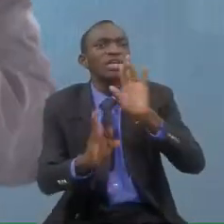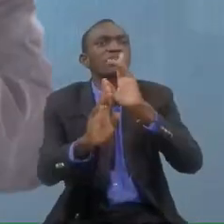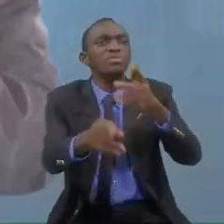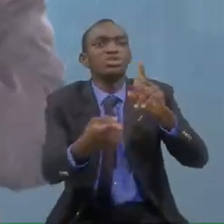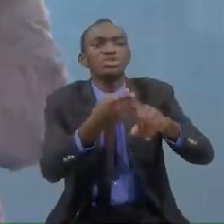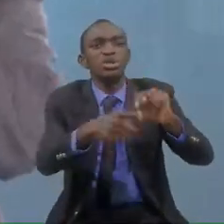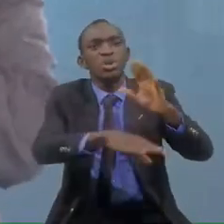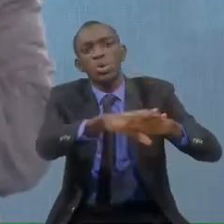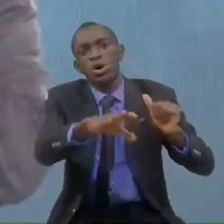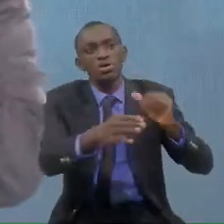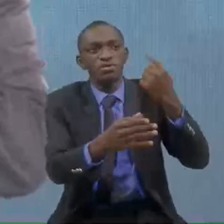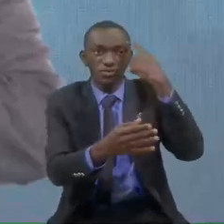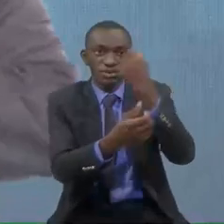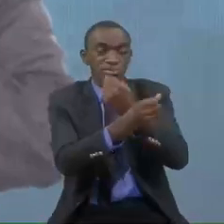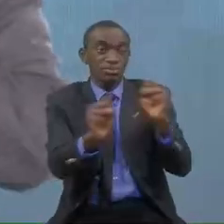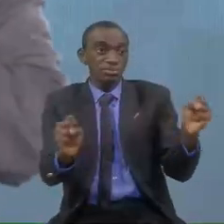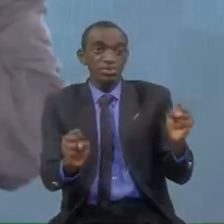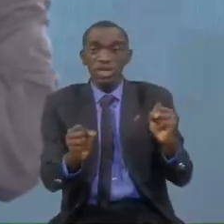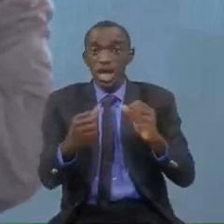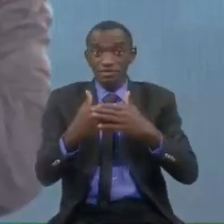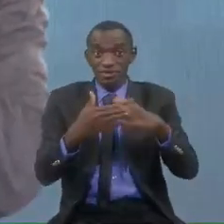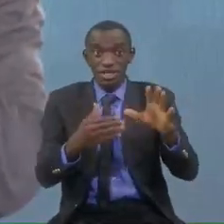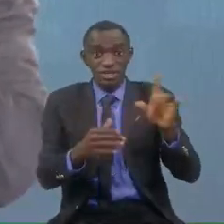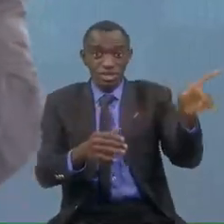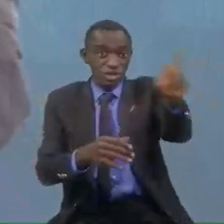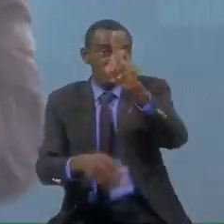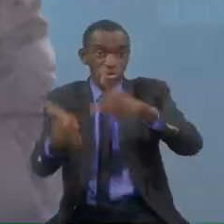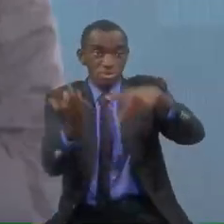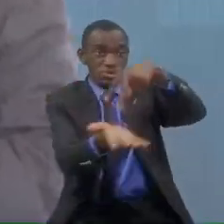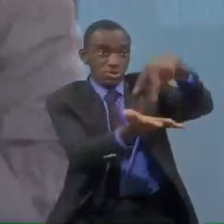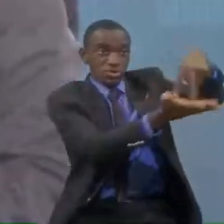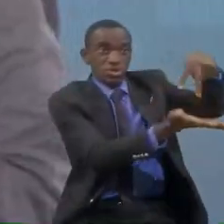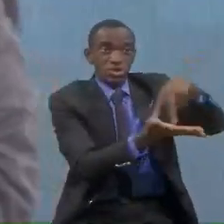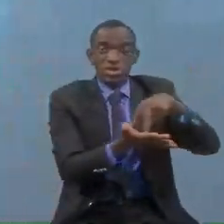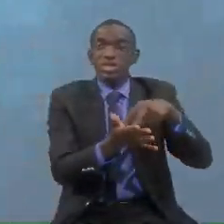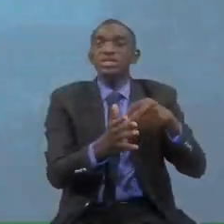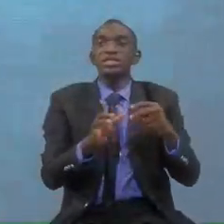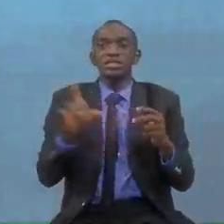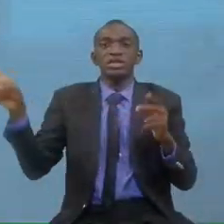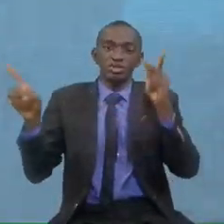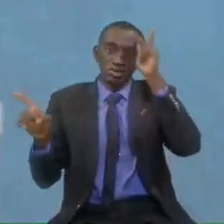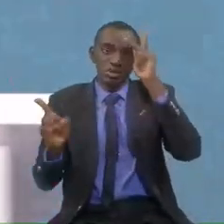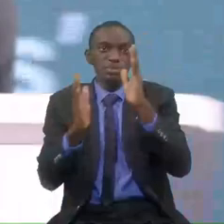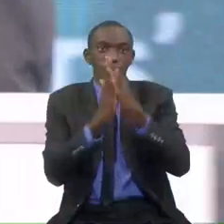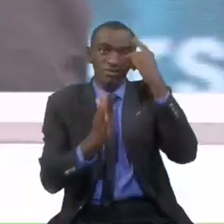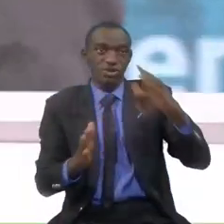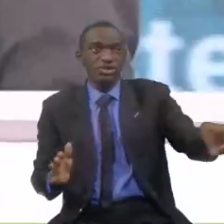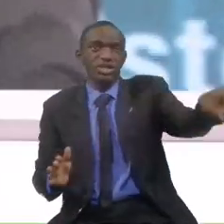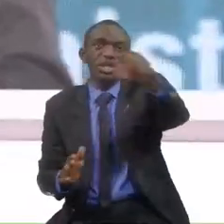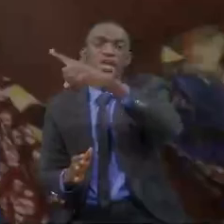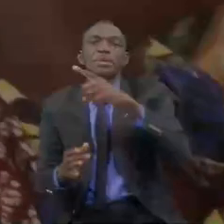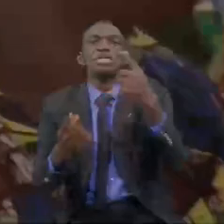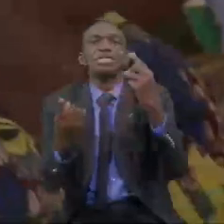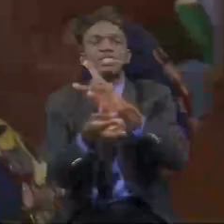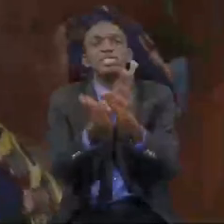n'aient pas répondu? Et ils ont répondu, j'ai prié pour eux et j'ai fait la prière de repentance pour eux. Que tout le monde